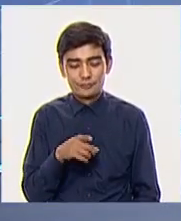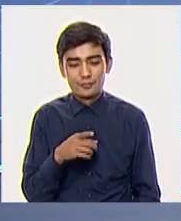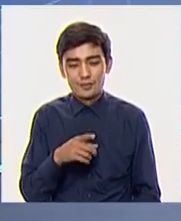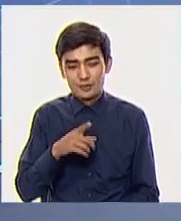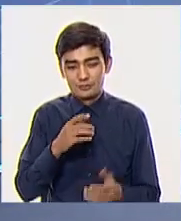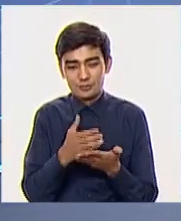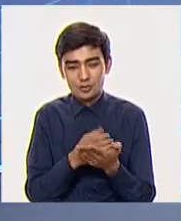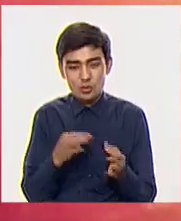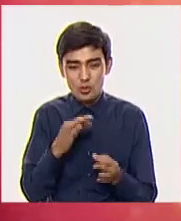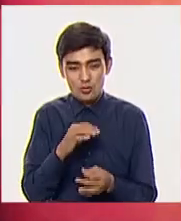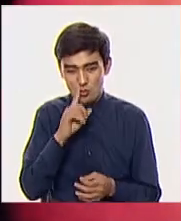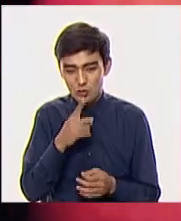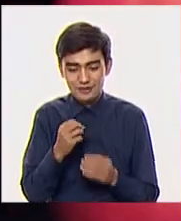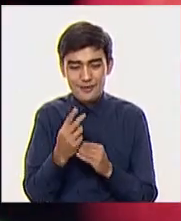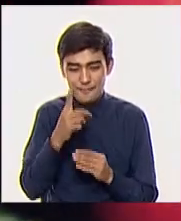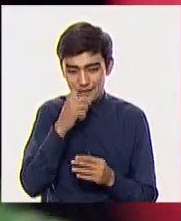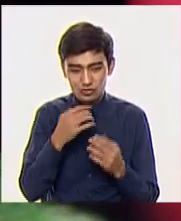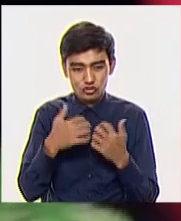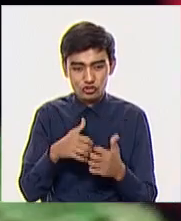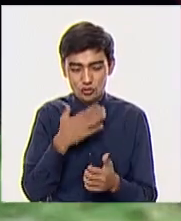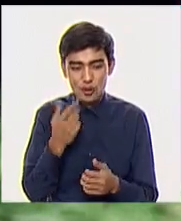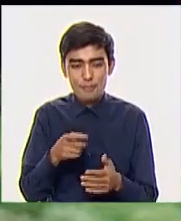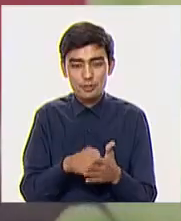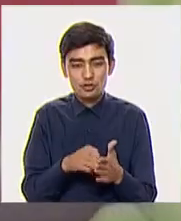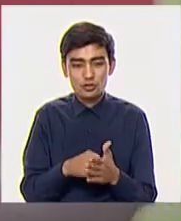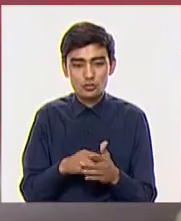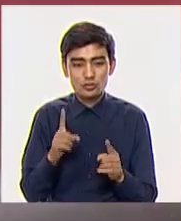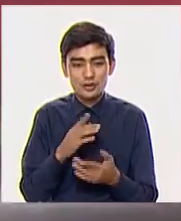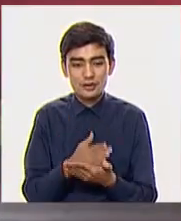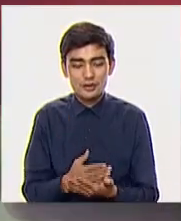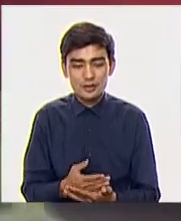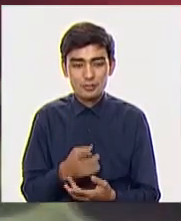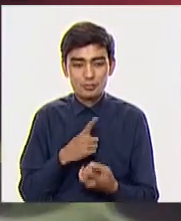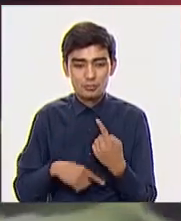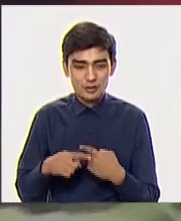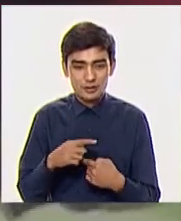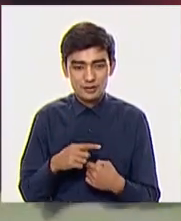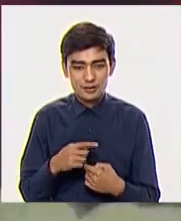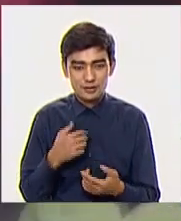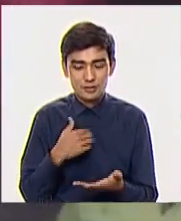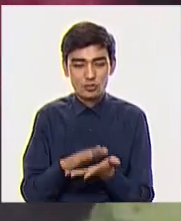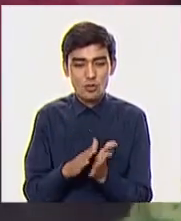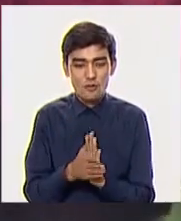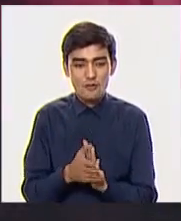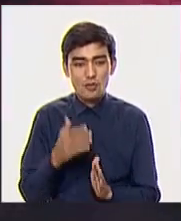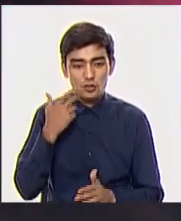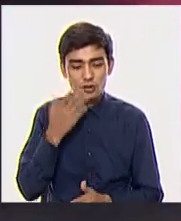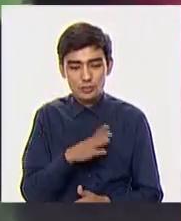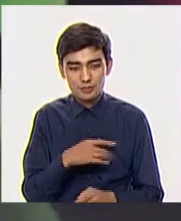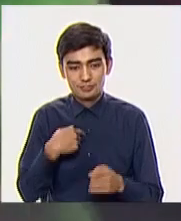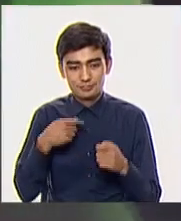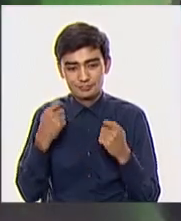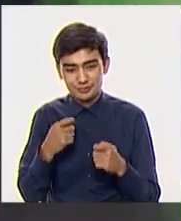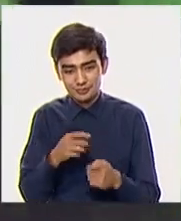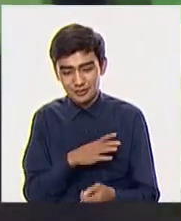айға есептелмеген. Оның себебі неде? Мысалға, біз келіскенде, мысалға, сауда желісі